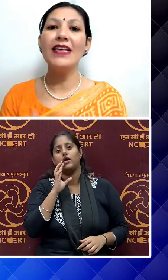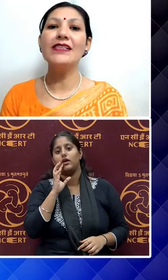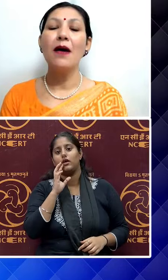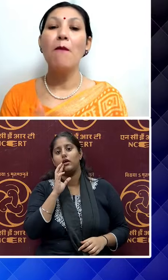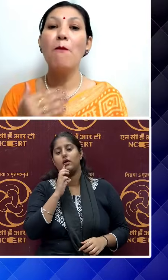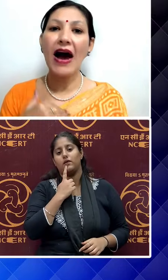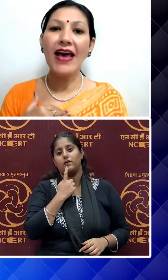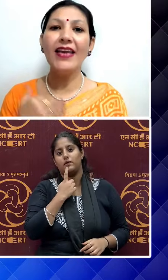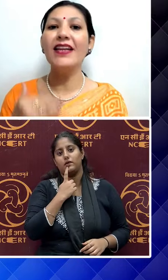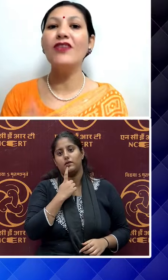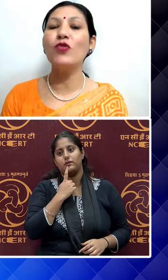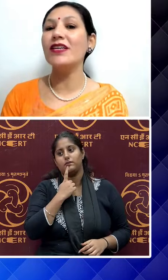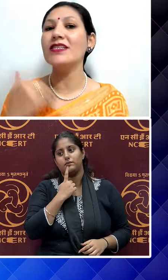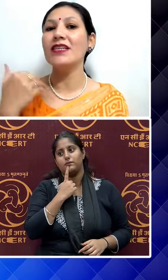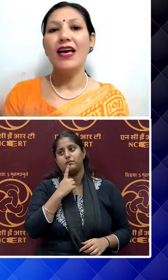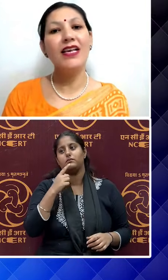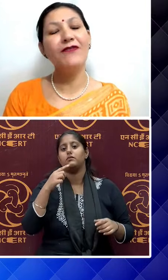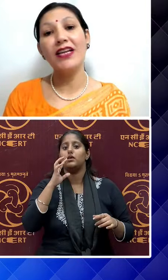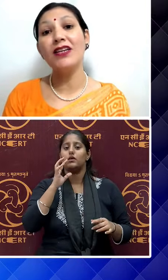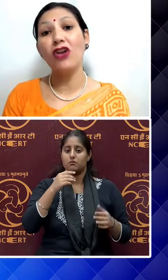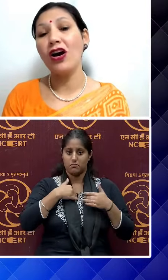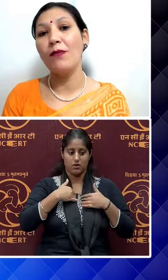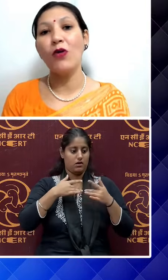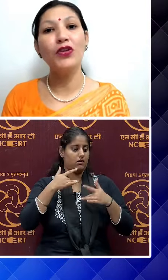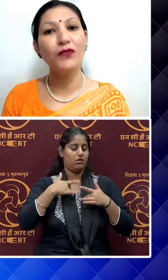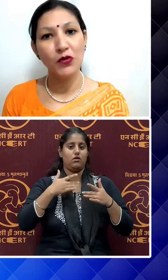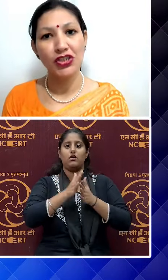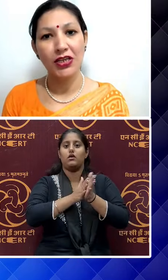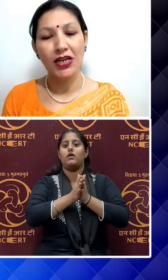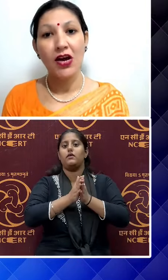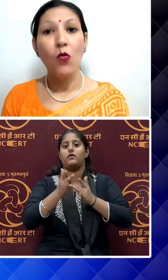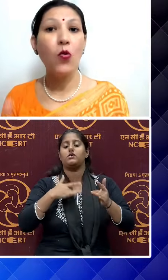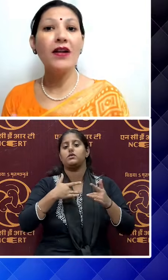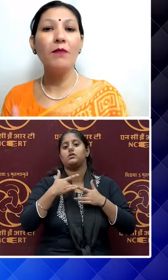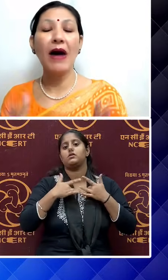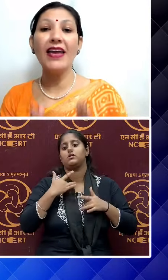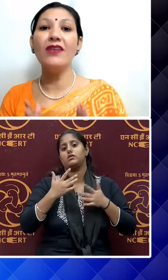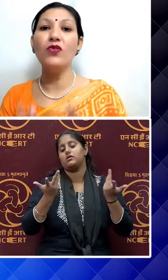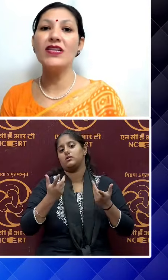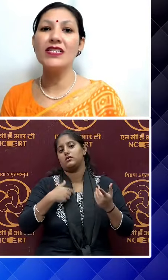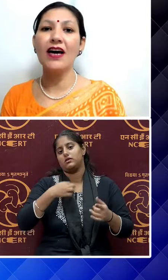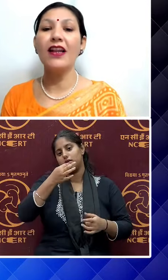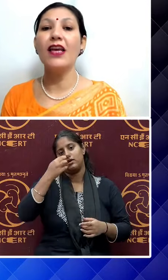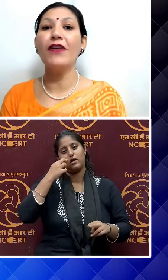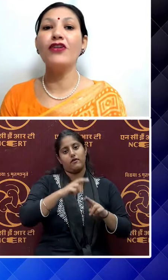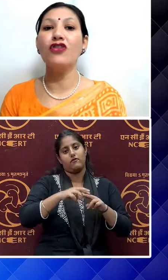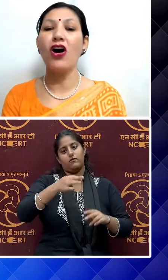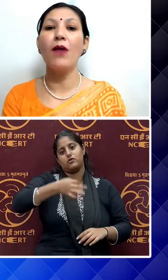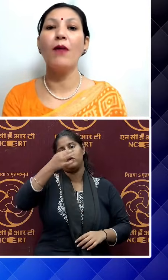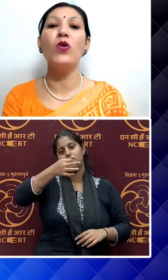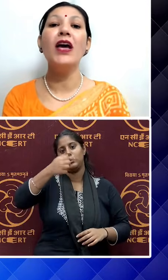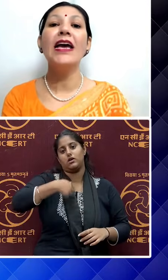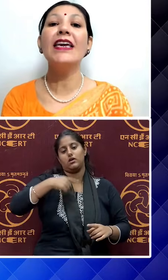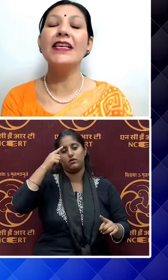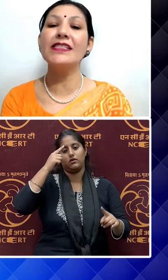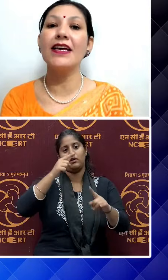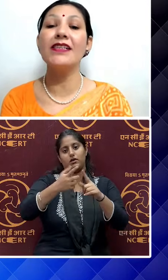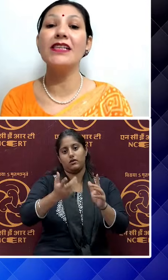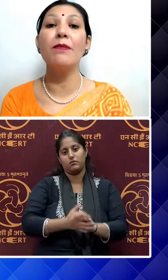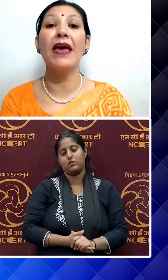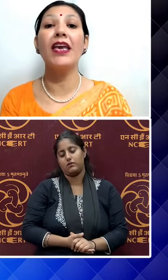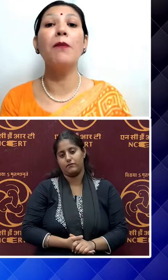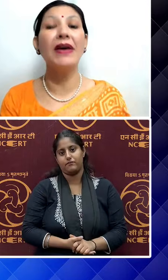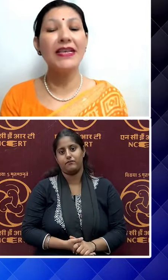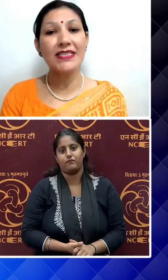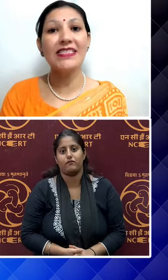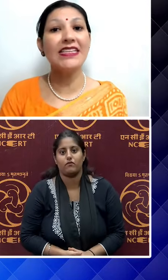व्हाट इज माय इंटरेस्ट इफ आई टॉक अबाउट द फ्यूचर, what my interests are if I talk about कि किस तरह से